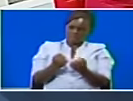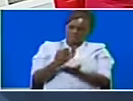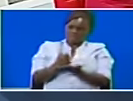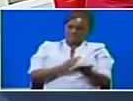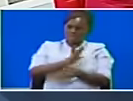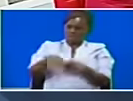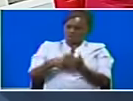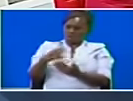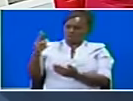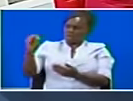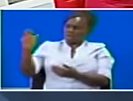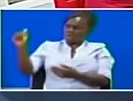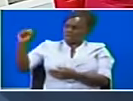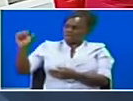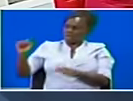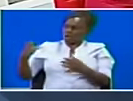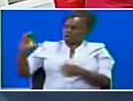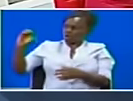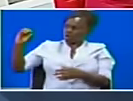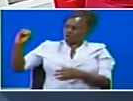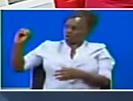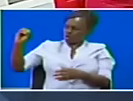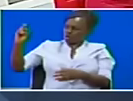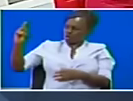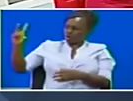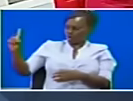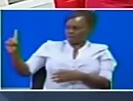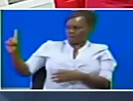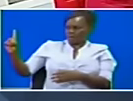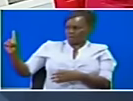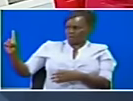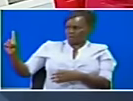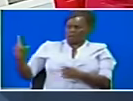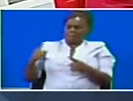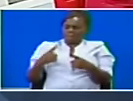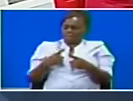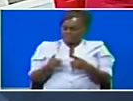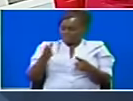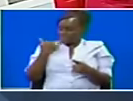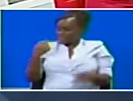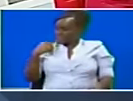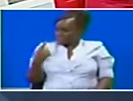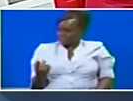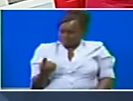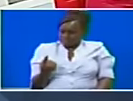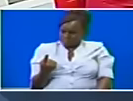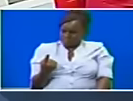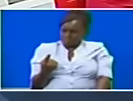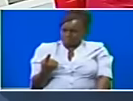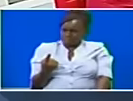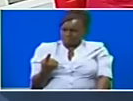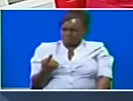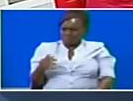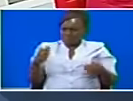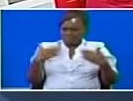iwe katika NASA, iwe katika COD, ama katika mazingira yote ya siasa. Lakini yafaa tuseme hivi,